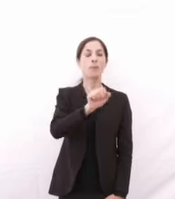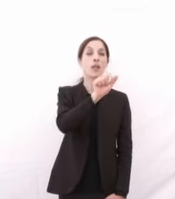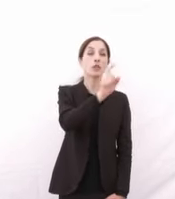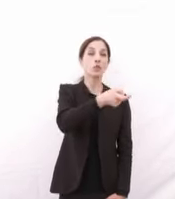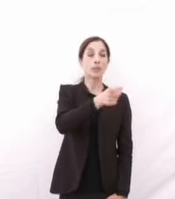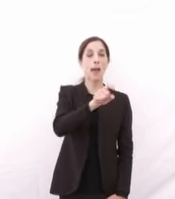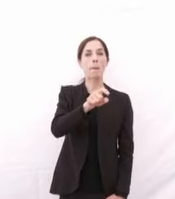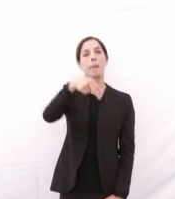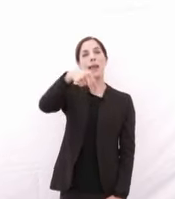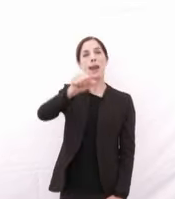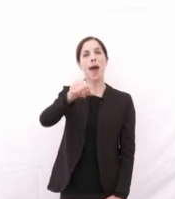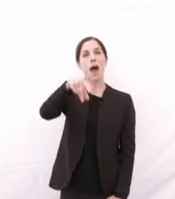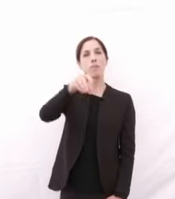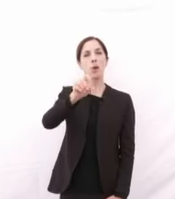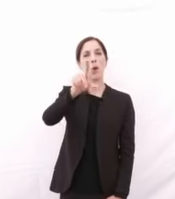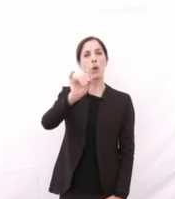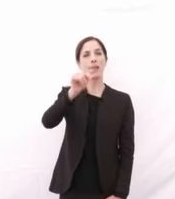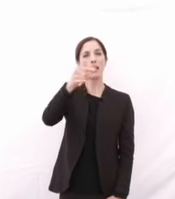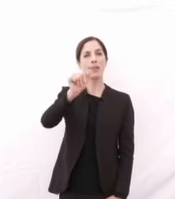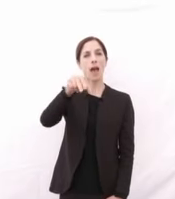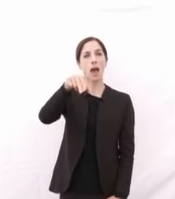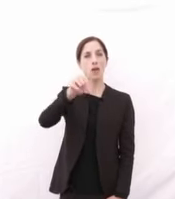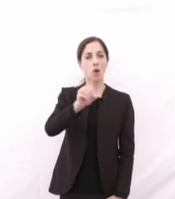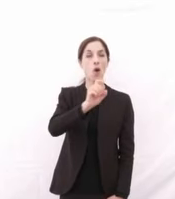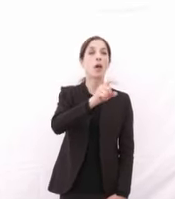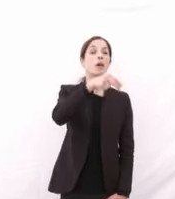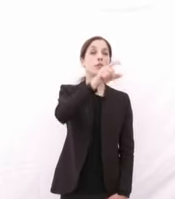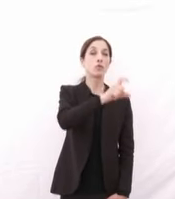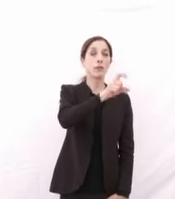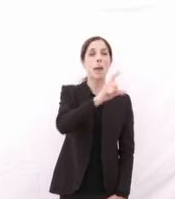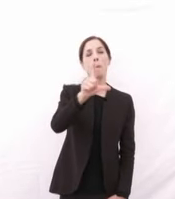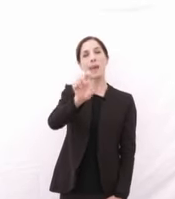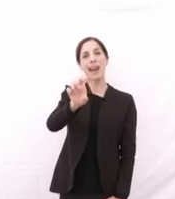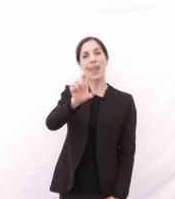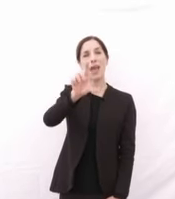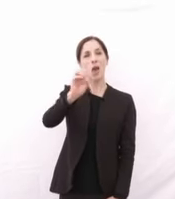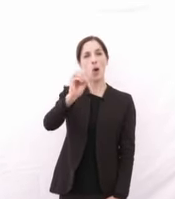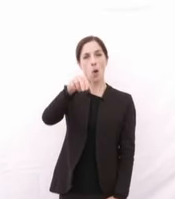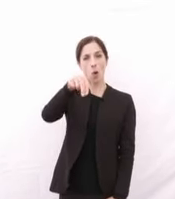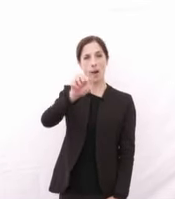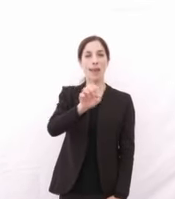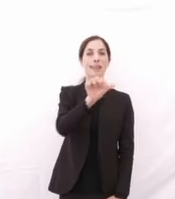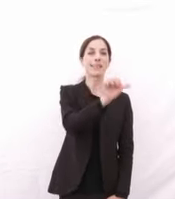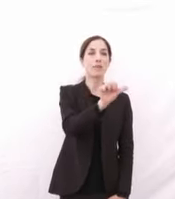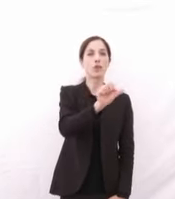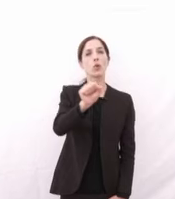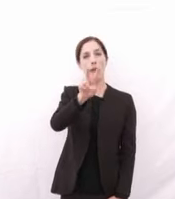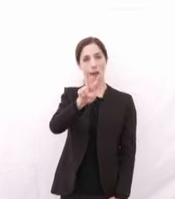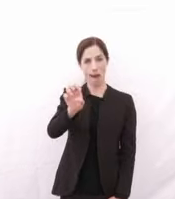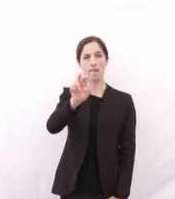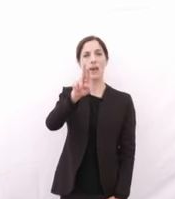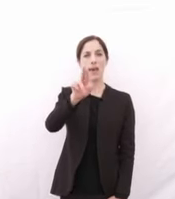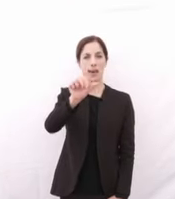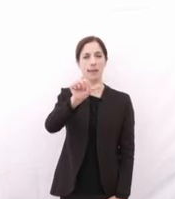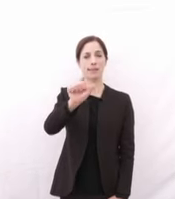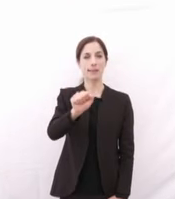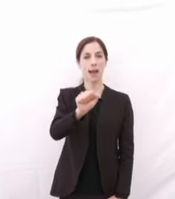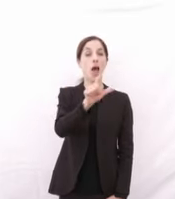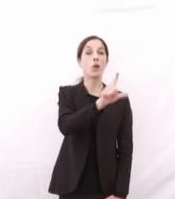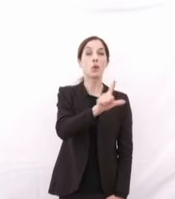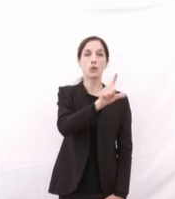Giuseppe Napolitano, Giuseppe Leone, Salvatore Aversa,